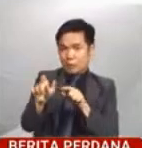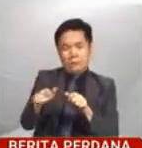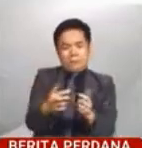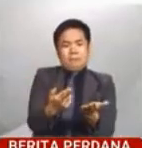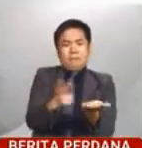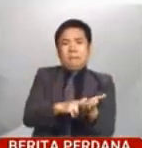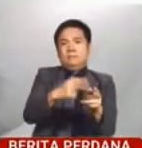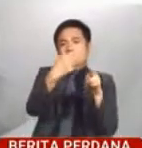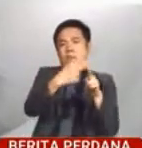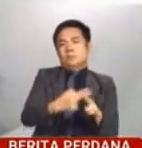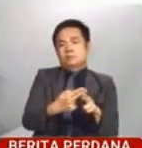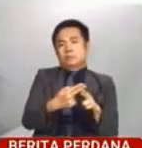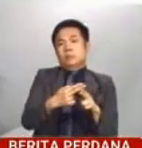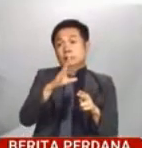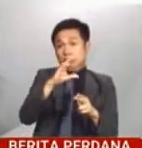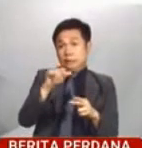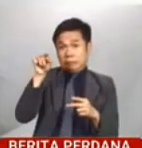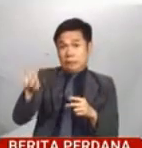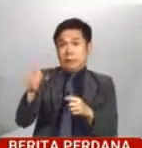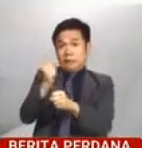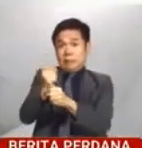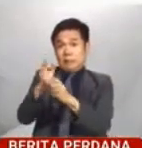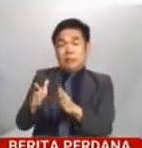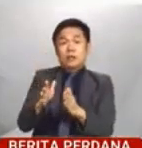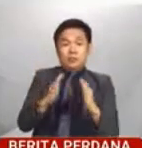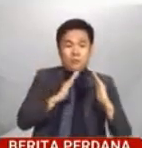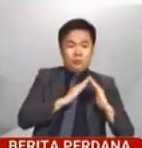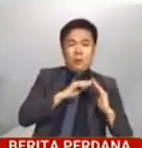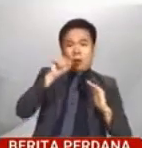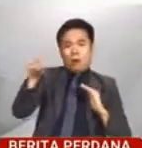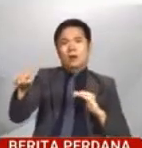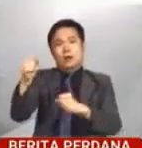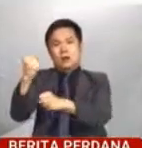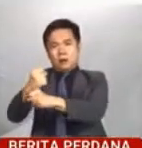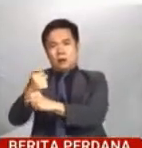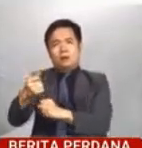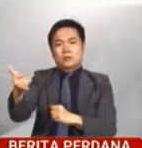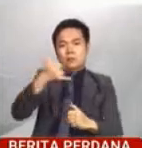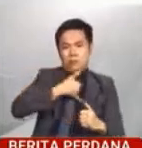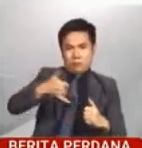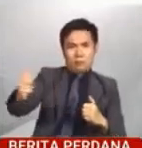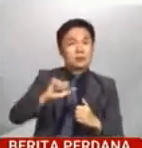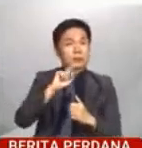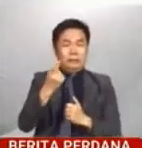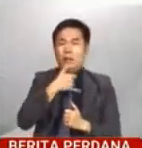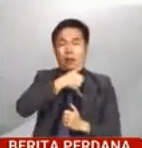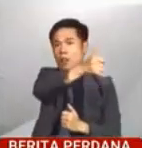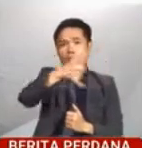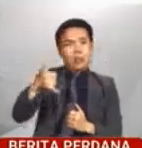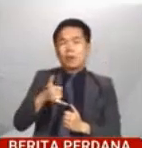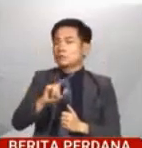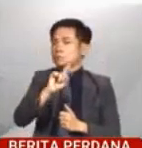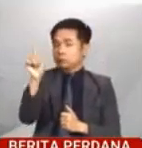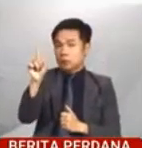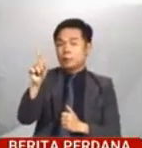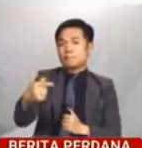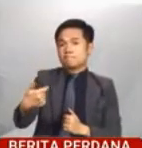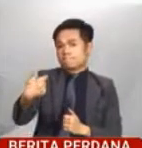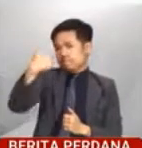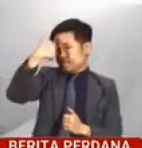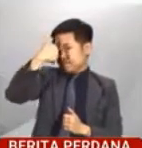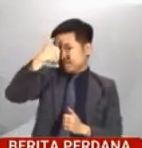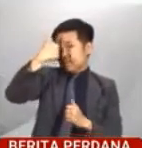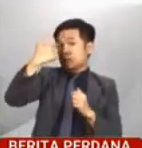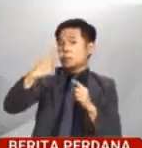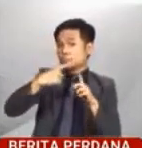memastikan pergerakan pekerja hanya terhad dari rumah ke premis Syarikat turut dikehendaki mengambil dan merekodkan bacaan suhu badan pekerja